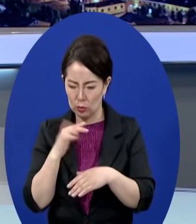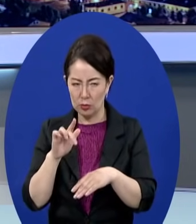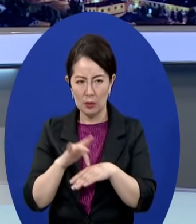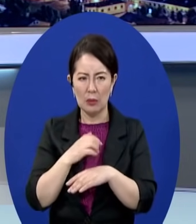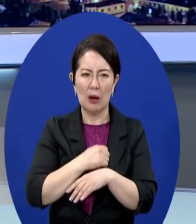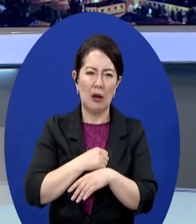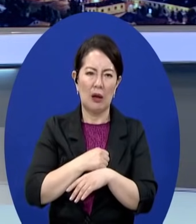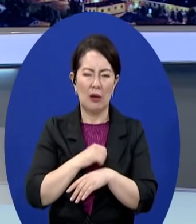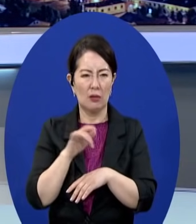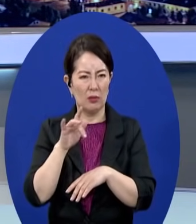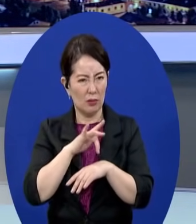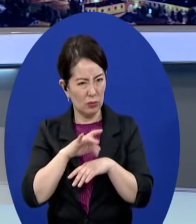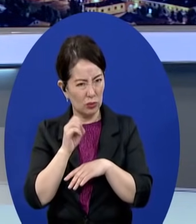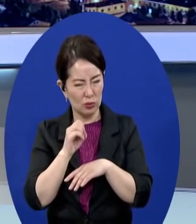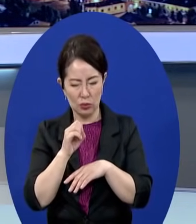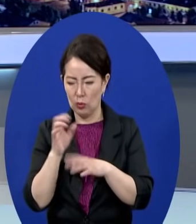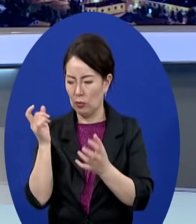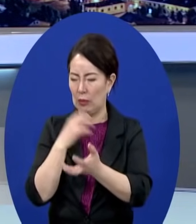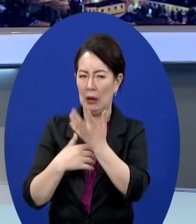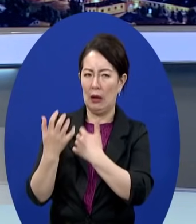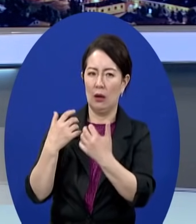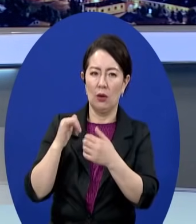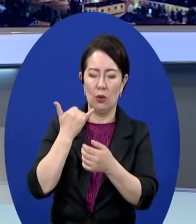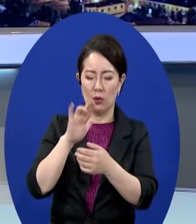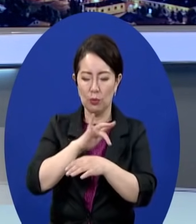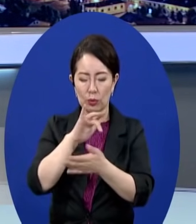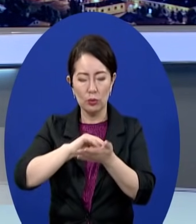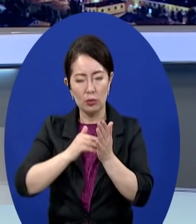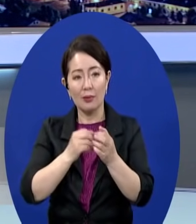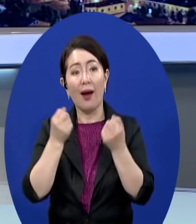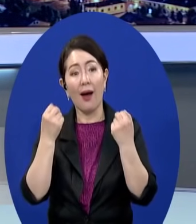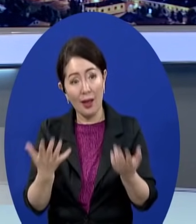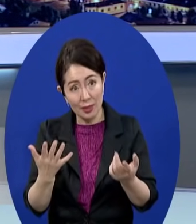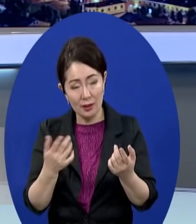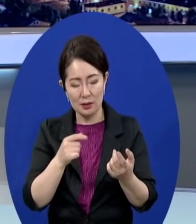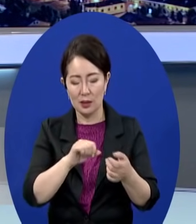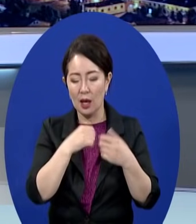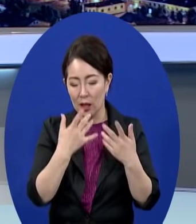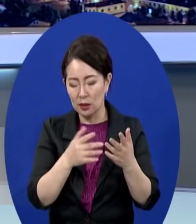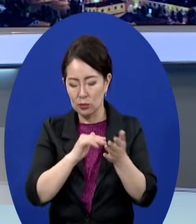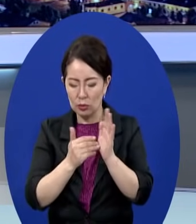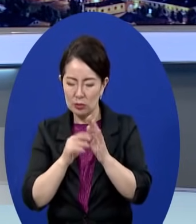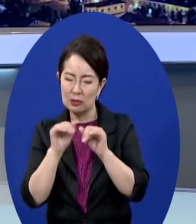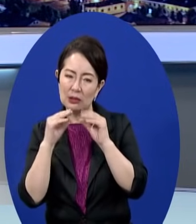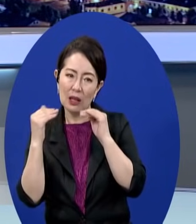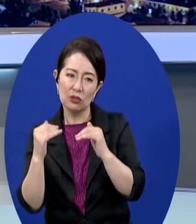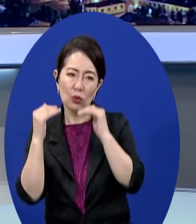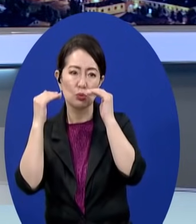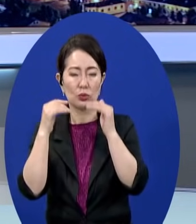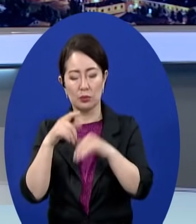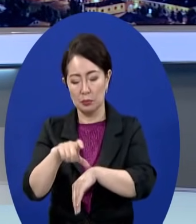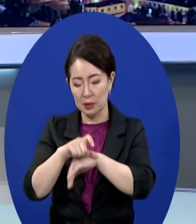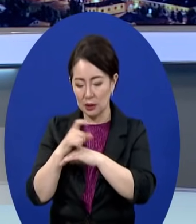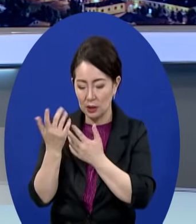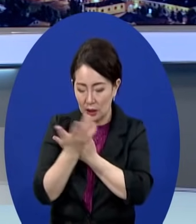хот болох байсан ч хүн амын хэт өвдрлөөс болж хот төлөвлөлт алдагдсан. Нэгэнт алдагдсан төлөвлөлттэй хотыг хэрхэн хөгжүүлэх шийдлийг мэрэгжлийнхэн